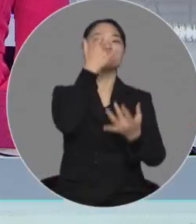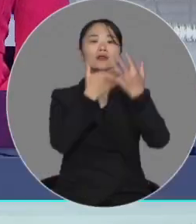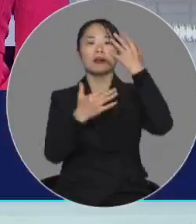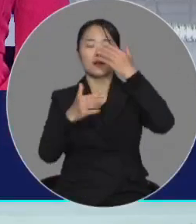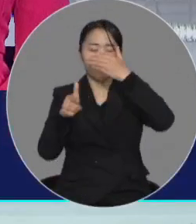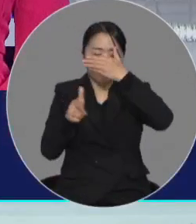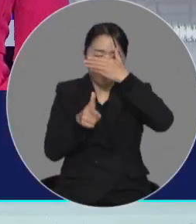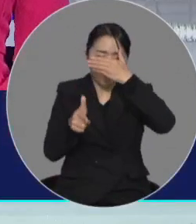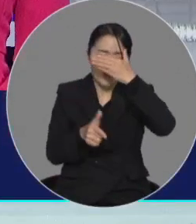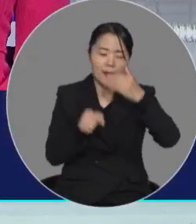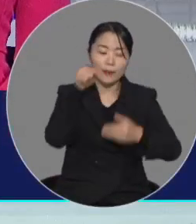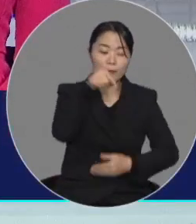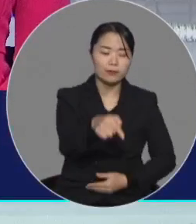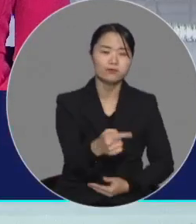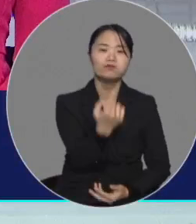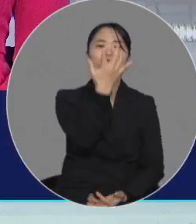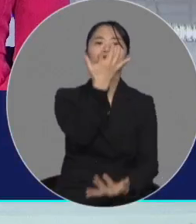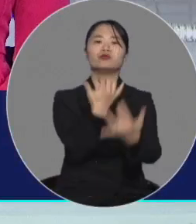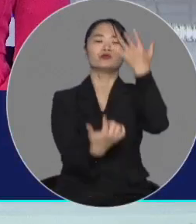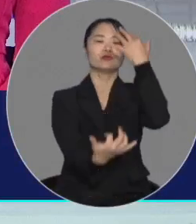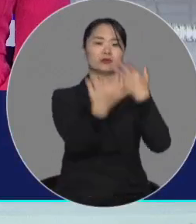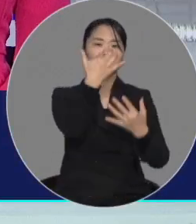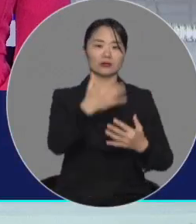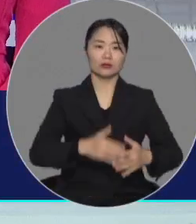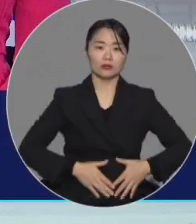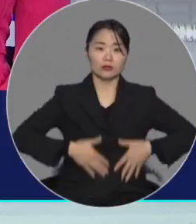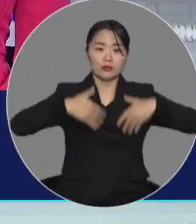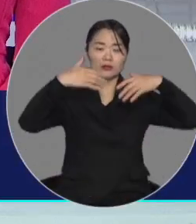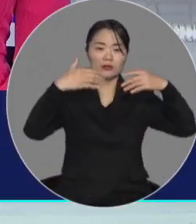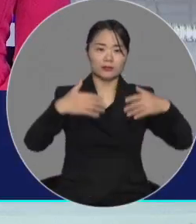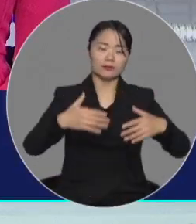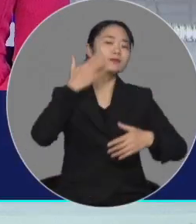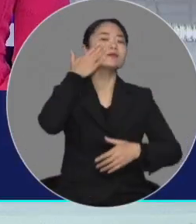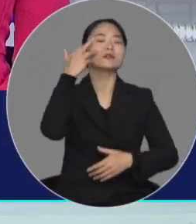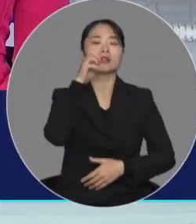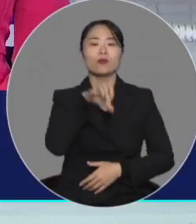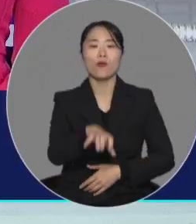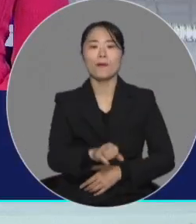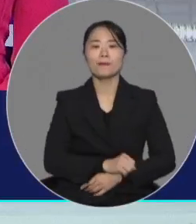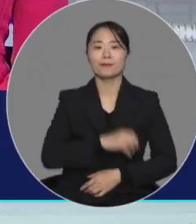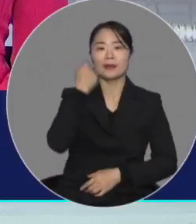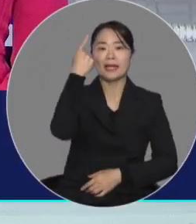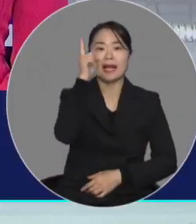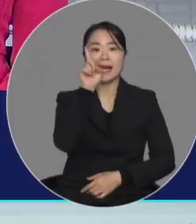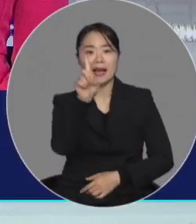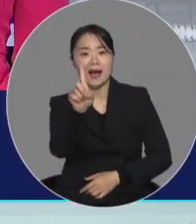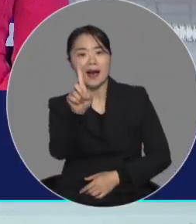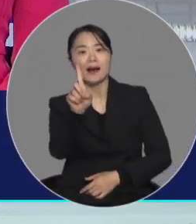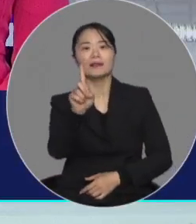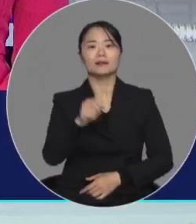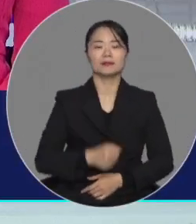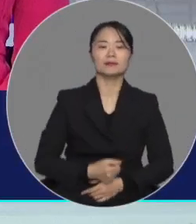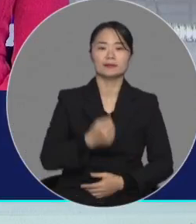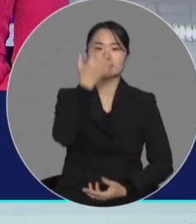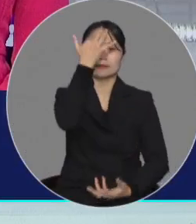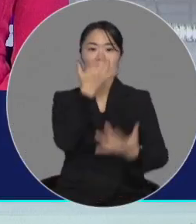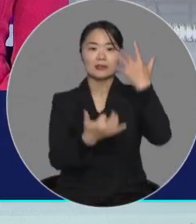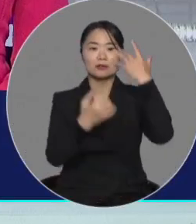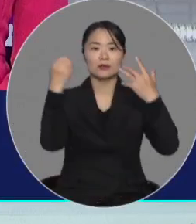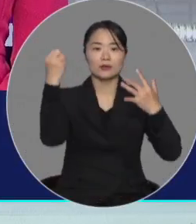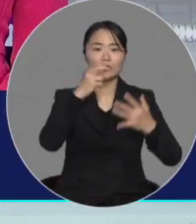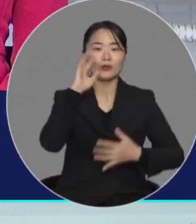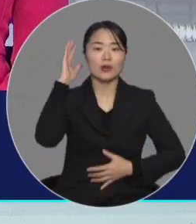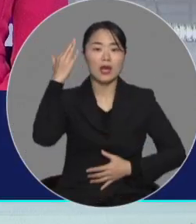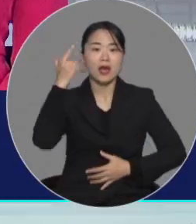불티가 화근이었습니다. 울산에선 한 달에 한두 건꼴로 비슷한 화재가 잇따르는 데다가 요즘엔 겨울철